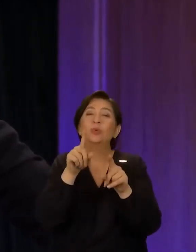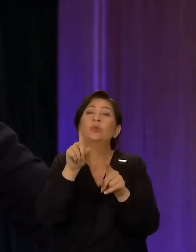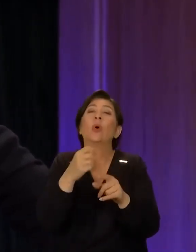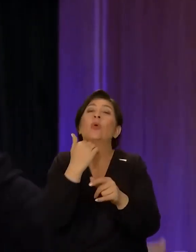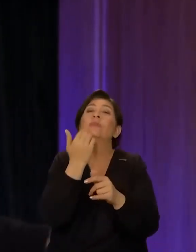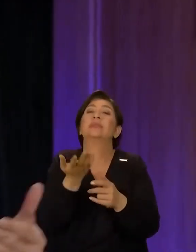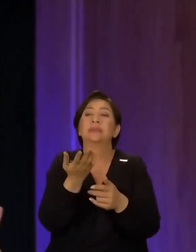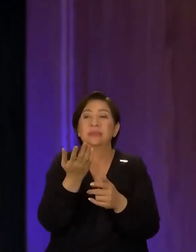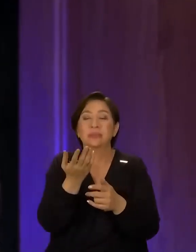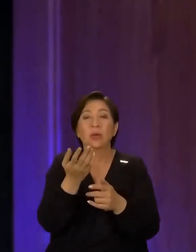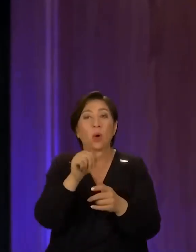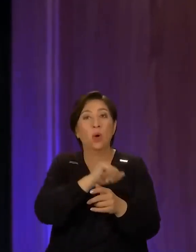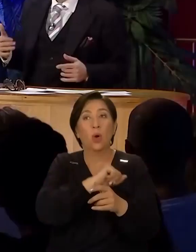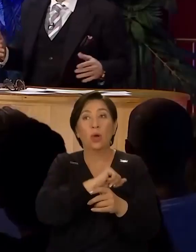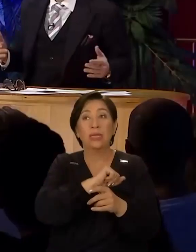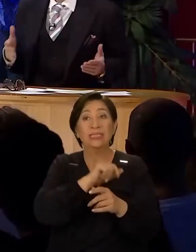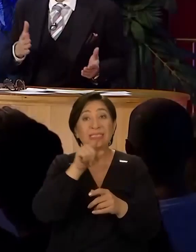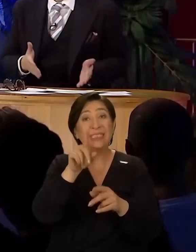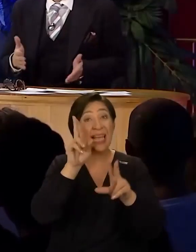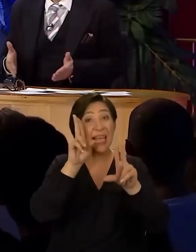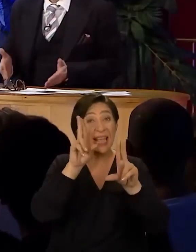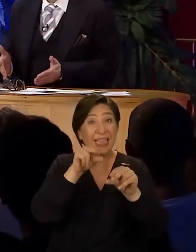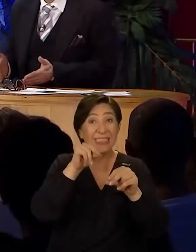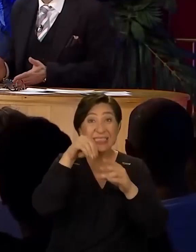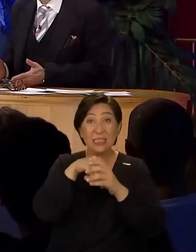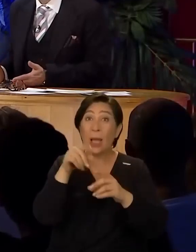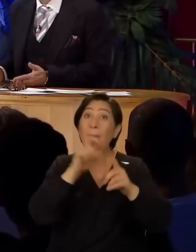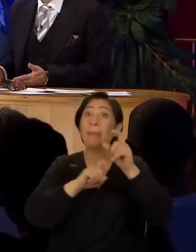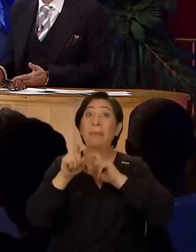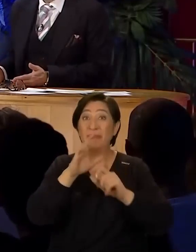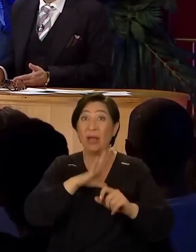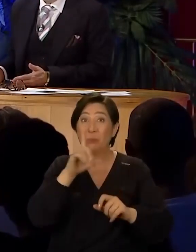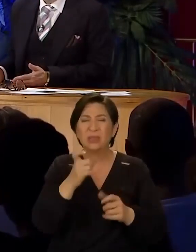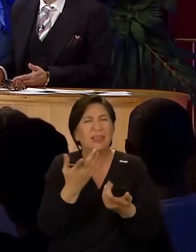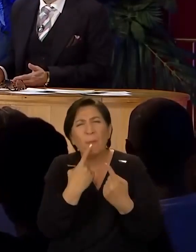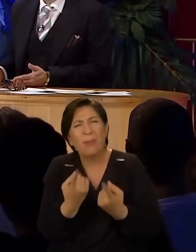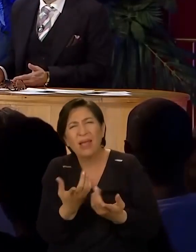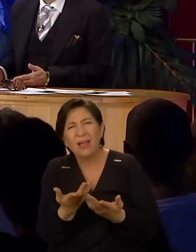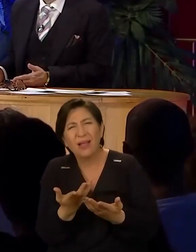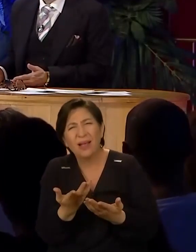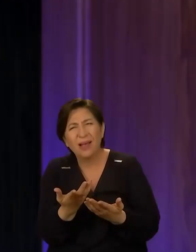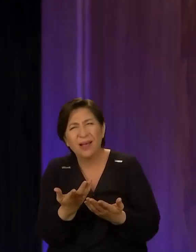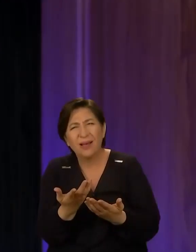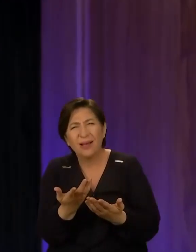soru böyle sorulmaz çocuklar. Korku içinde böyle sor. Sizin yatak odanızda aksamalar var mı? Ne demek ya?